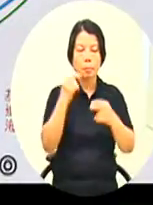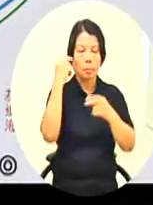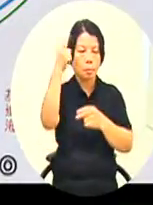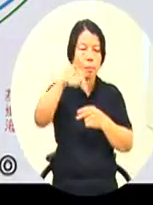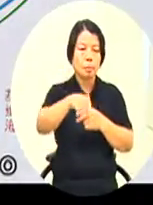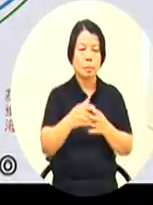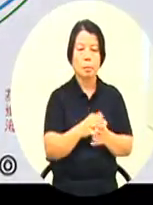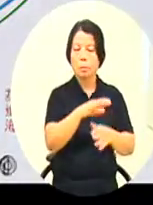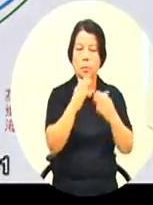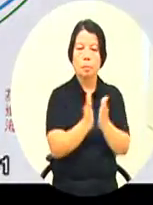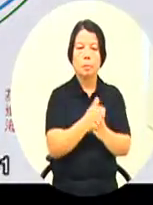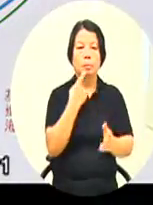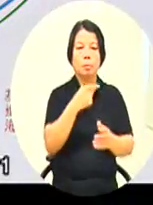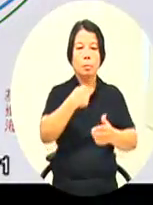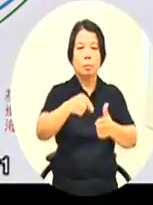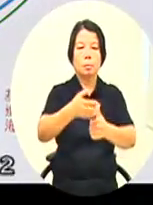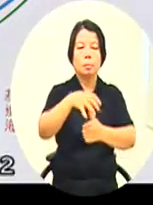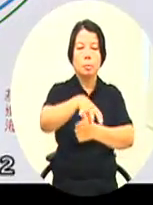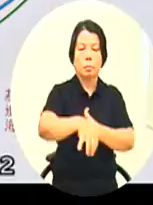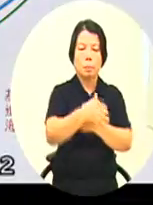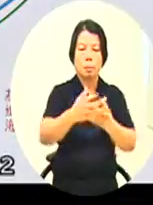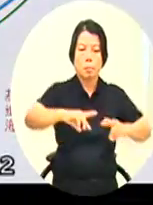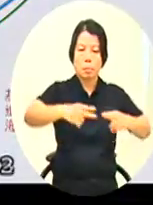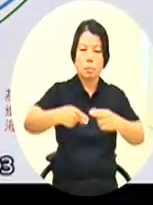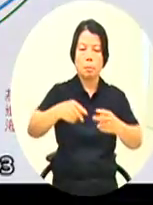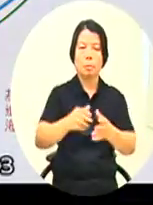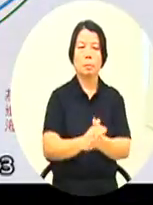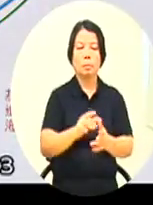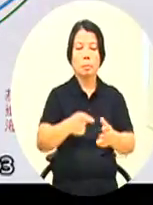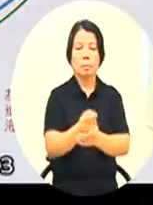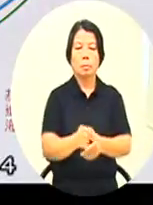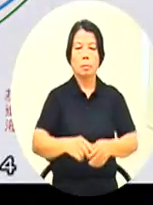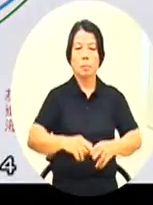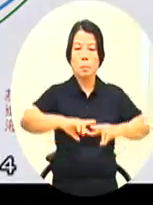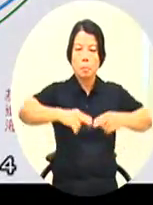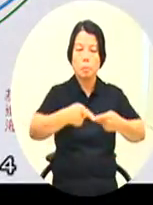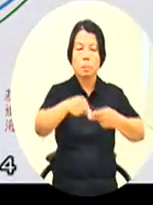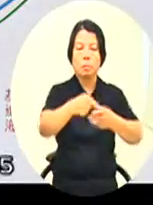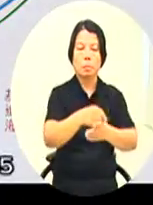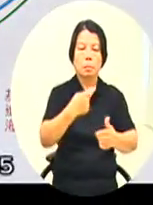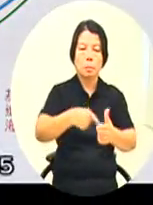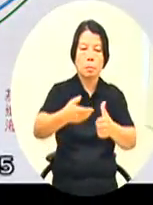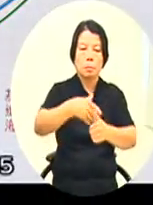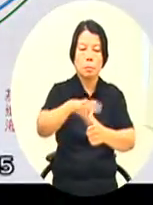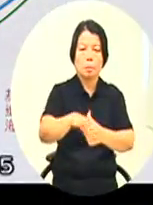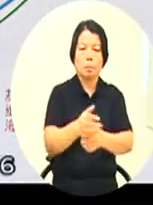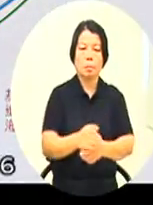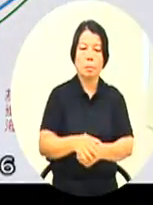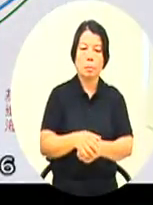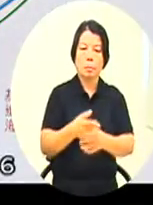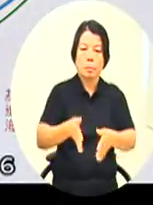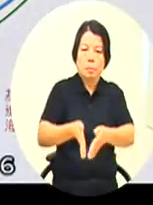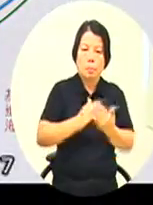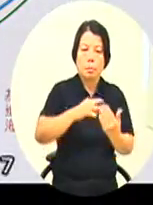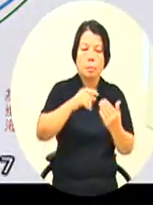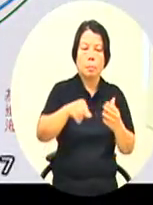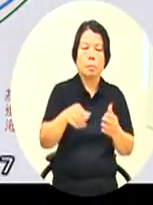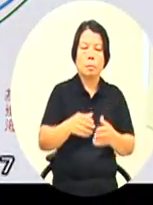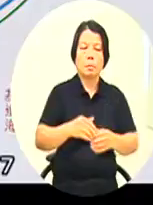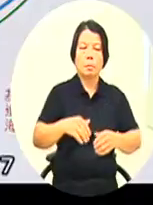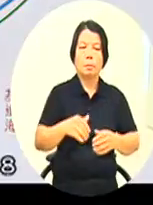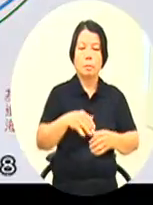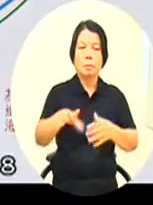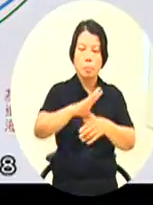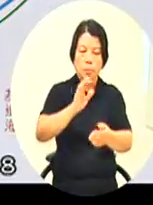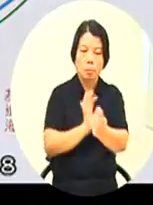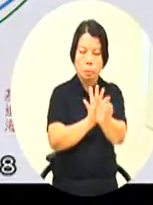个教室里真实发生的改变。所以当这个翻转教学的这个力量兴起的时候呢，从去年开始，我们就积极支